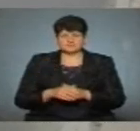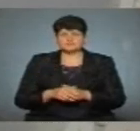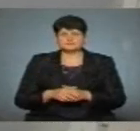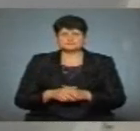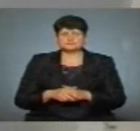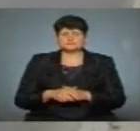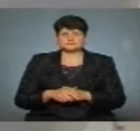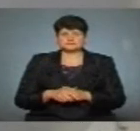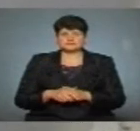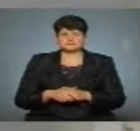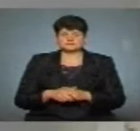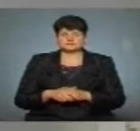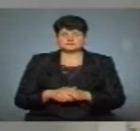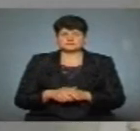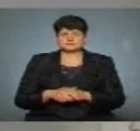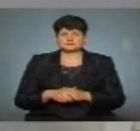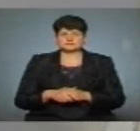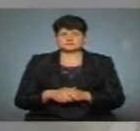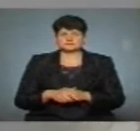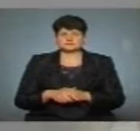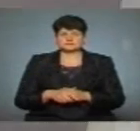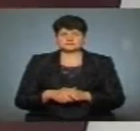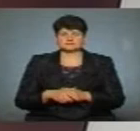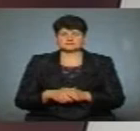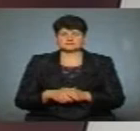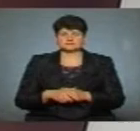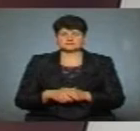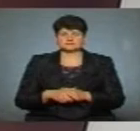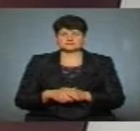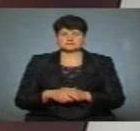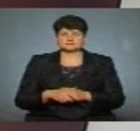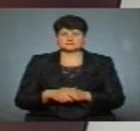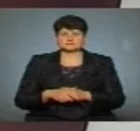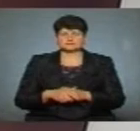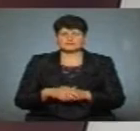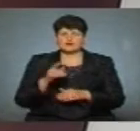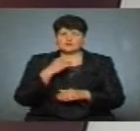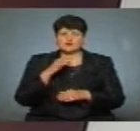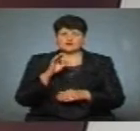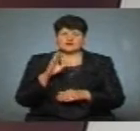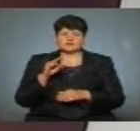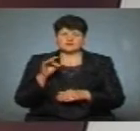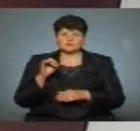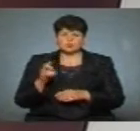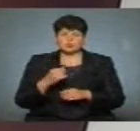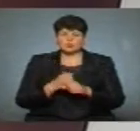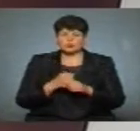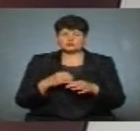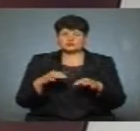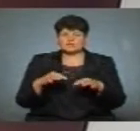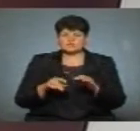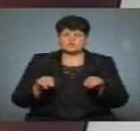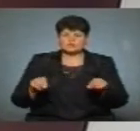Котенко, Василь Панчук. Новини на Суспільному. Тернопіль. За словами Олега Вітрука, роботу транспорту